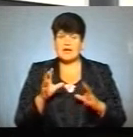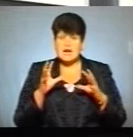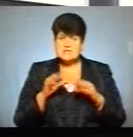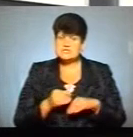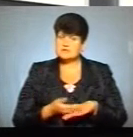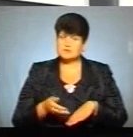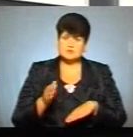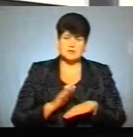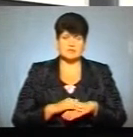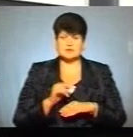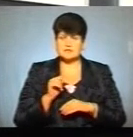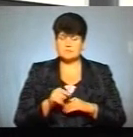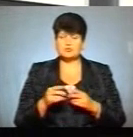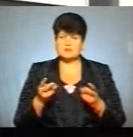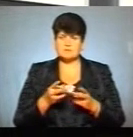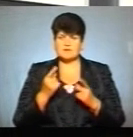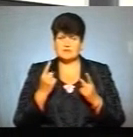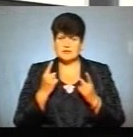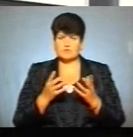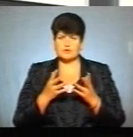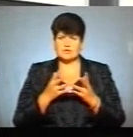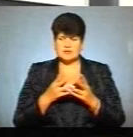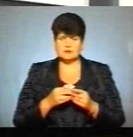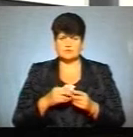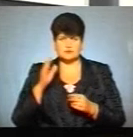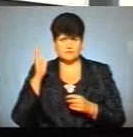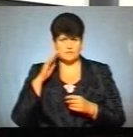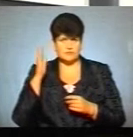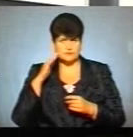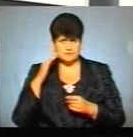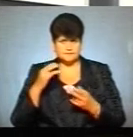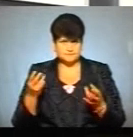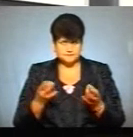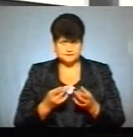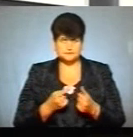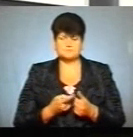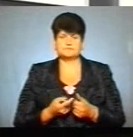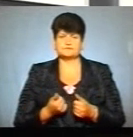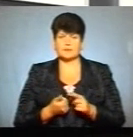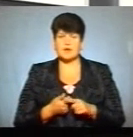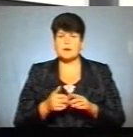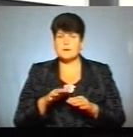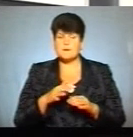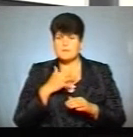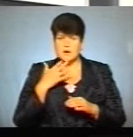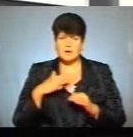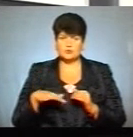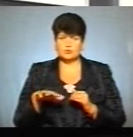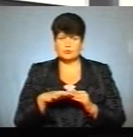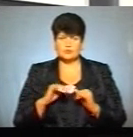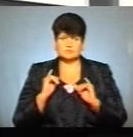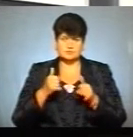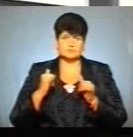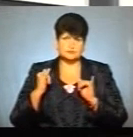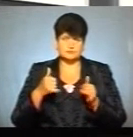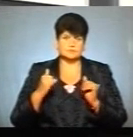ускладнюється тим, що потребує великої кількості вогнегасної речовини, великої кількості води, багато площ рятувальники